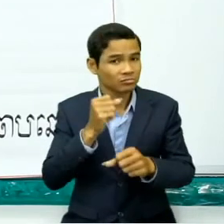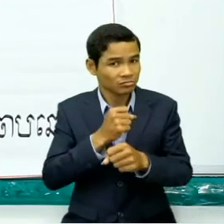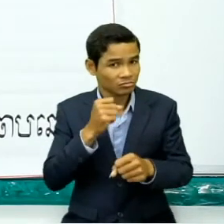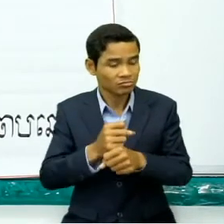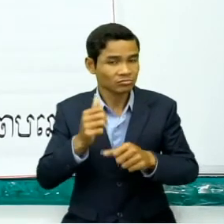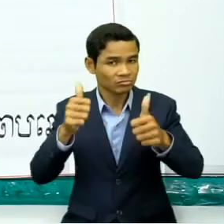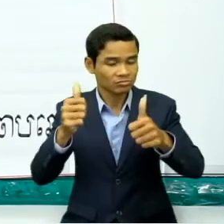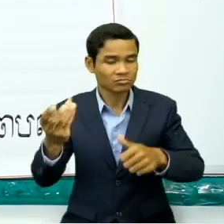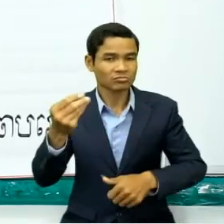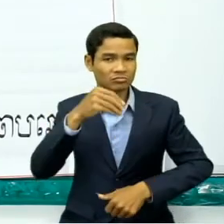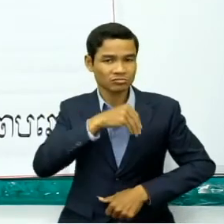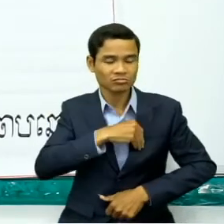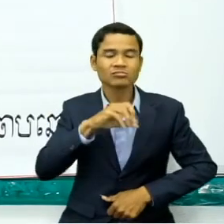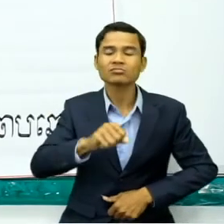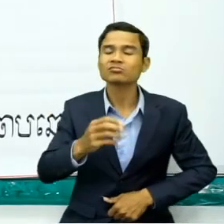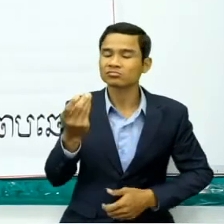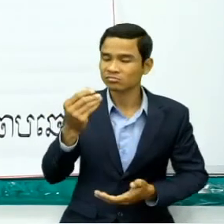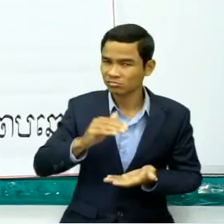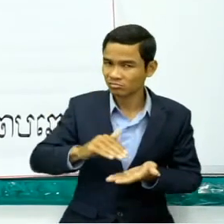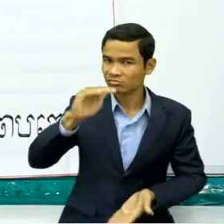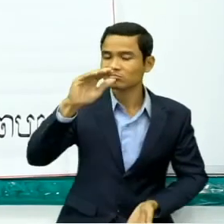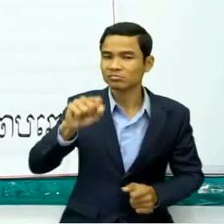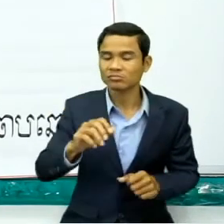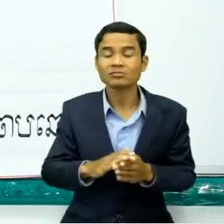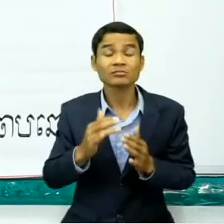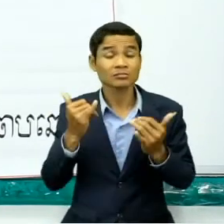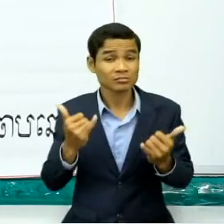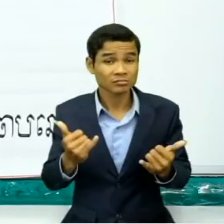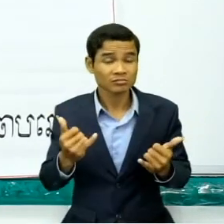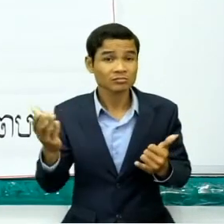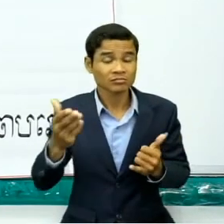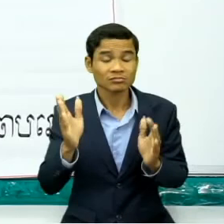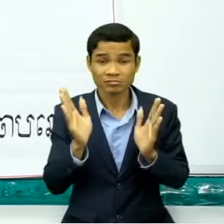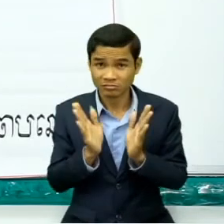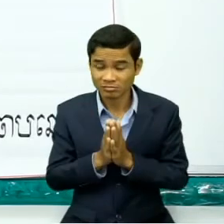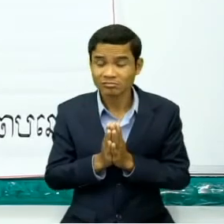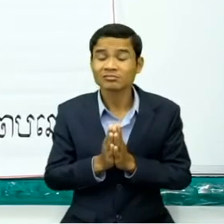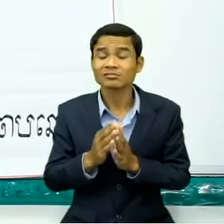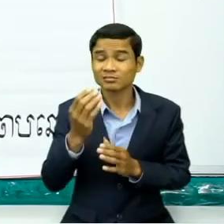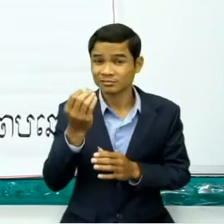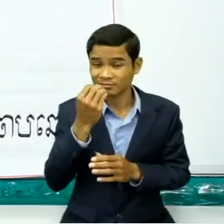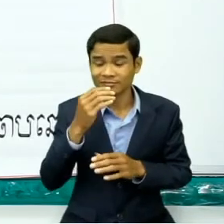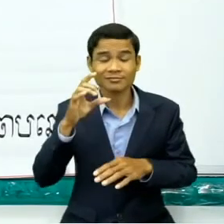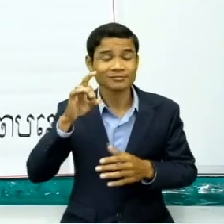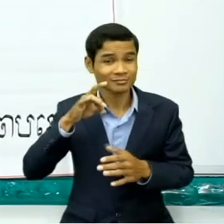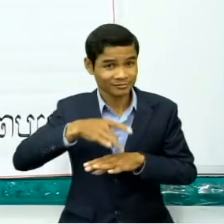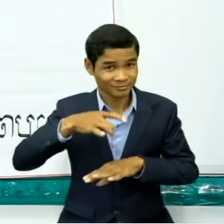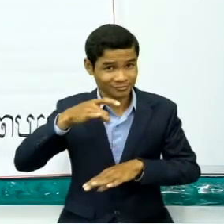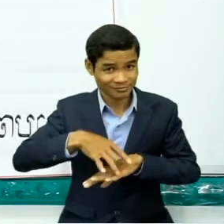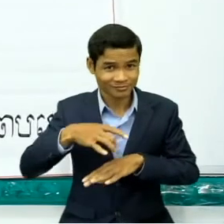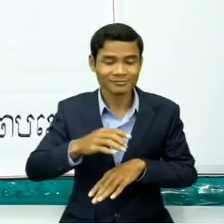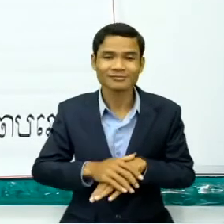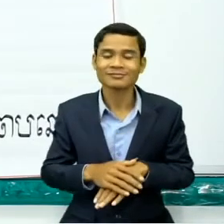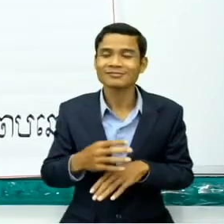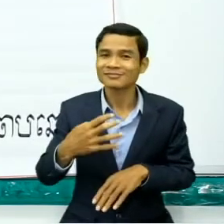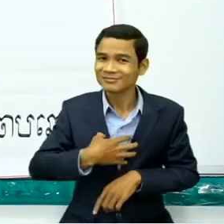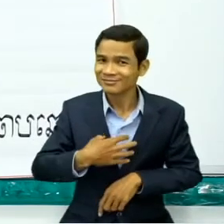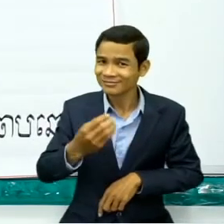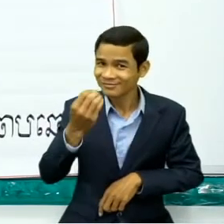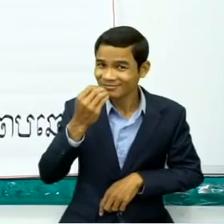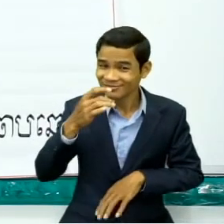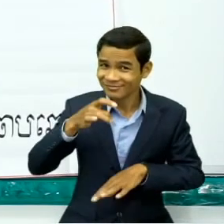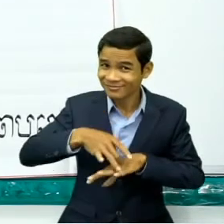thờ. Chà con, ý lấy nạ cử nôm con tê tê đáy, nhắm ơn lận. Chà, con chẳng nhắm ơn lạc cái